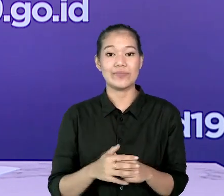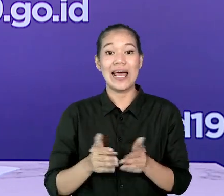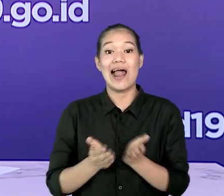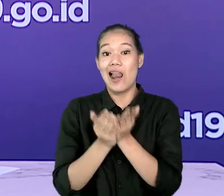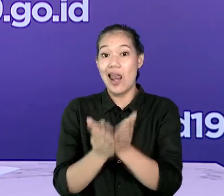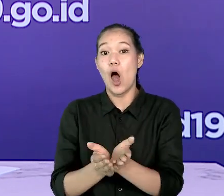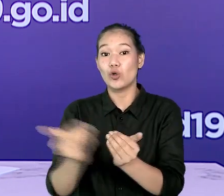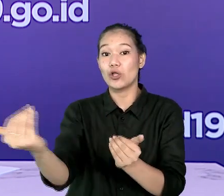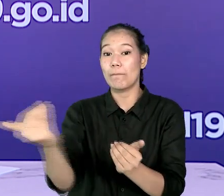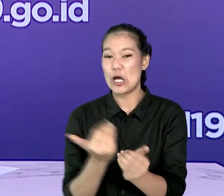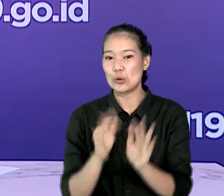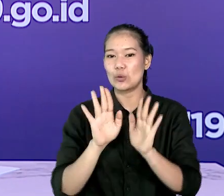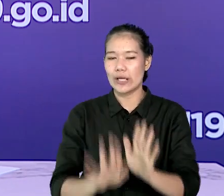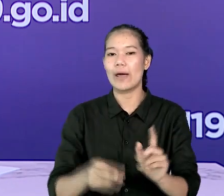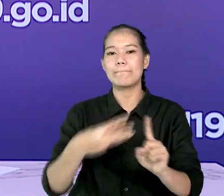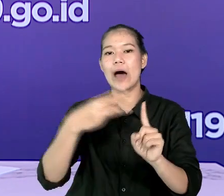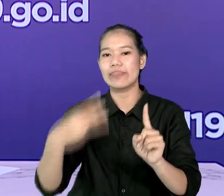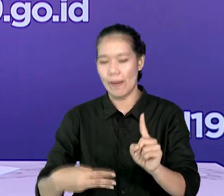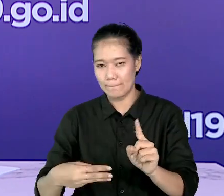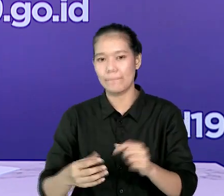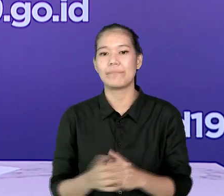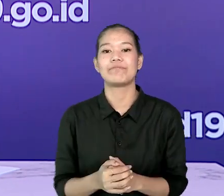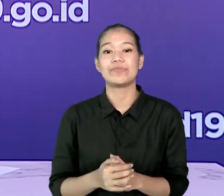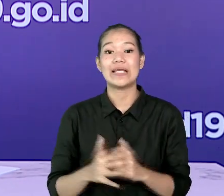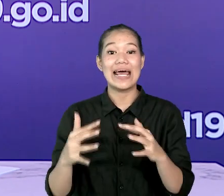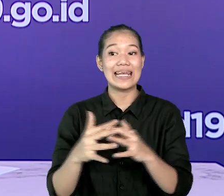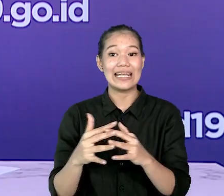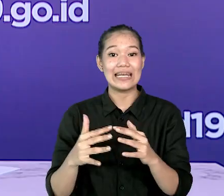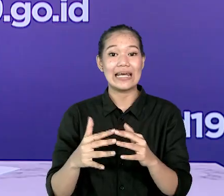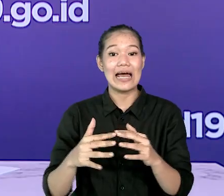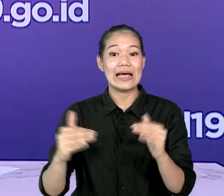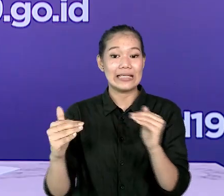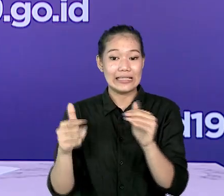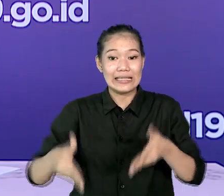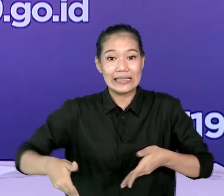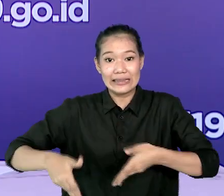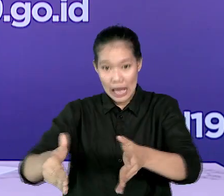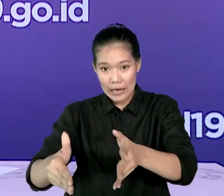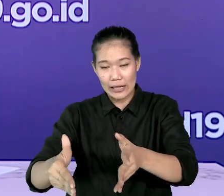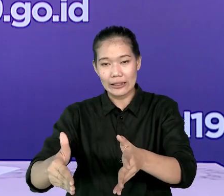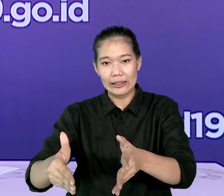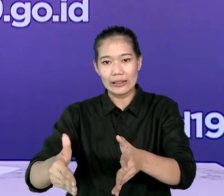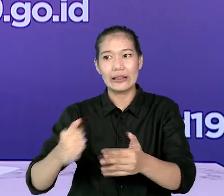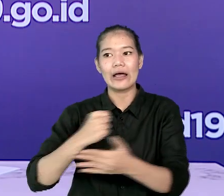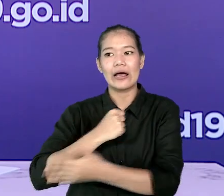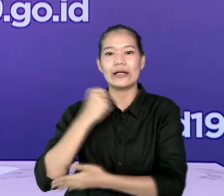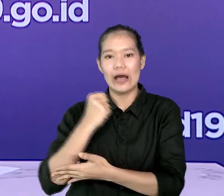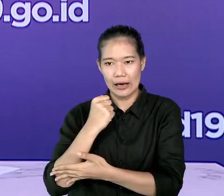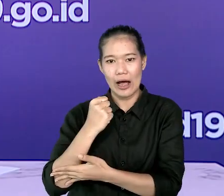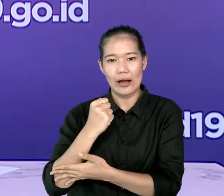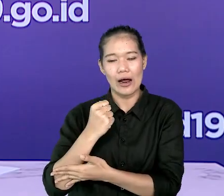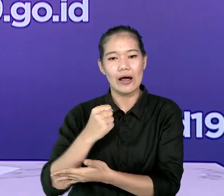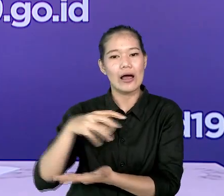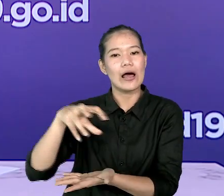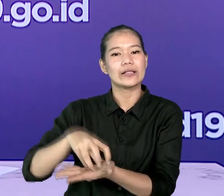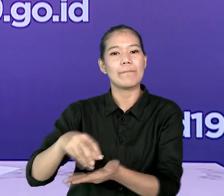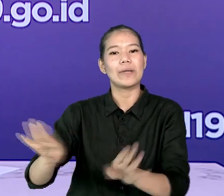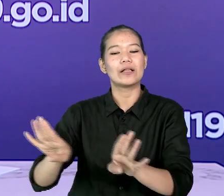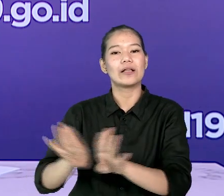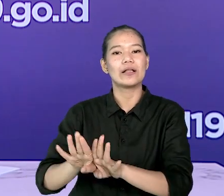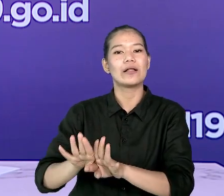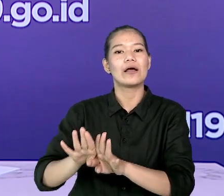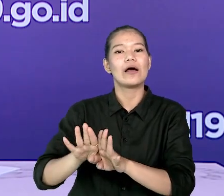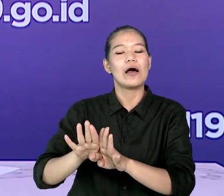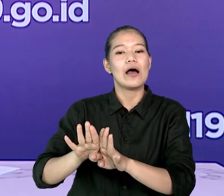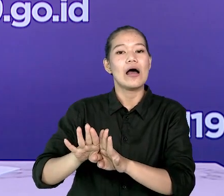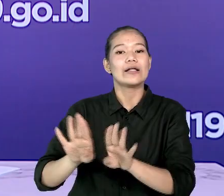dan Nunukan, pintu masuk darat hanya melalui pos lintas batas negara atau PLBN Aruk dan Entikong